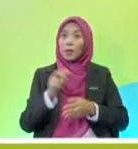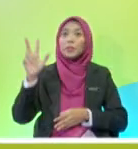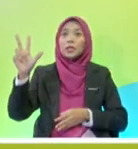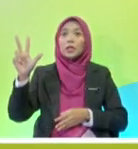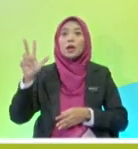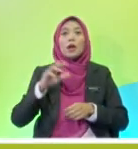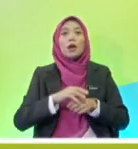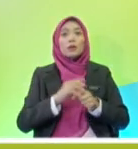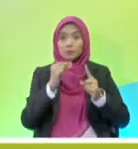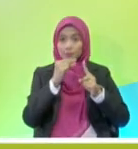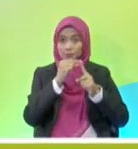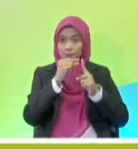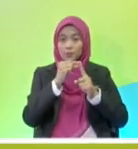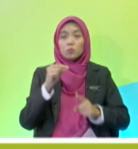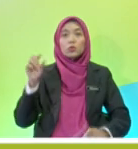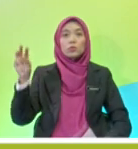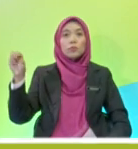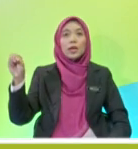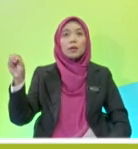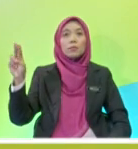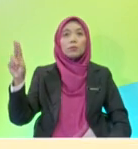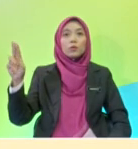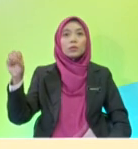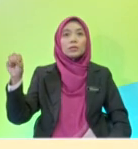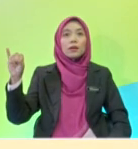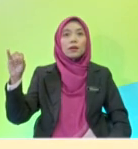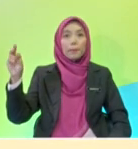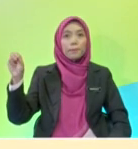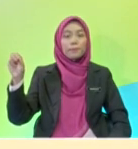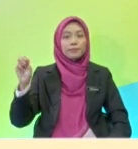perkataan musim kita akan minta adik